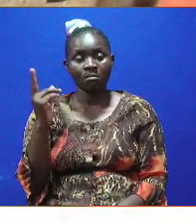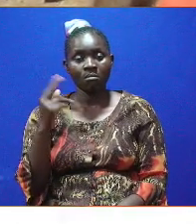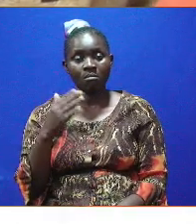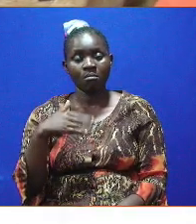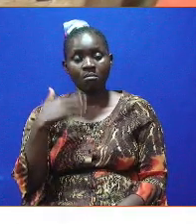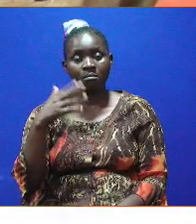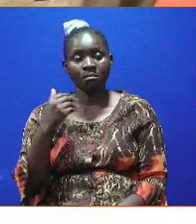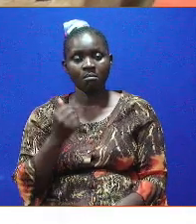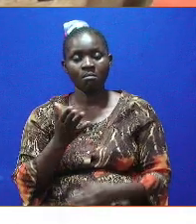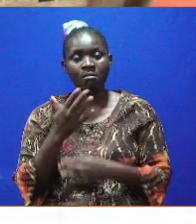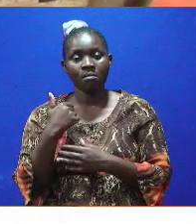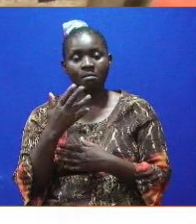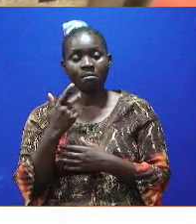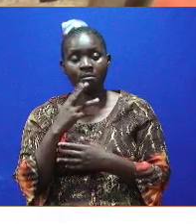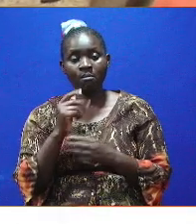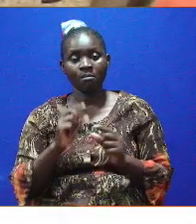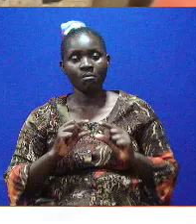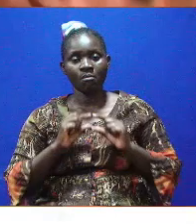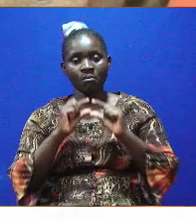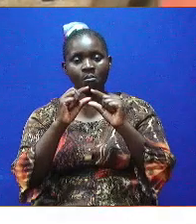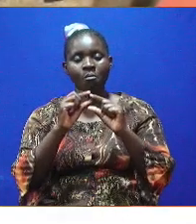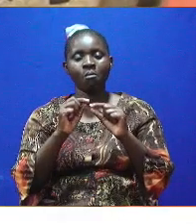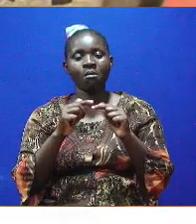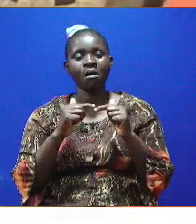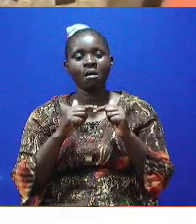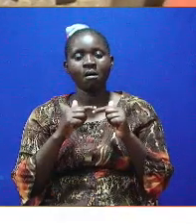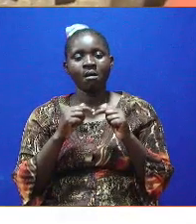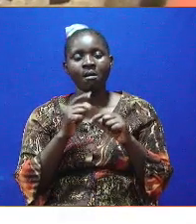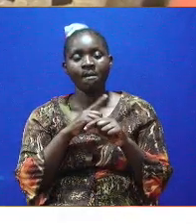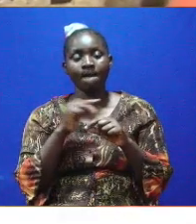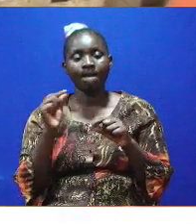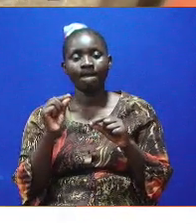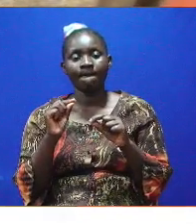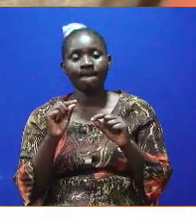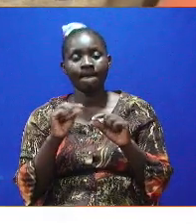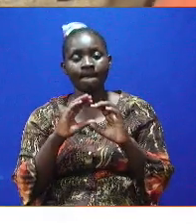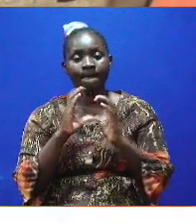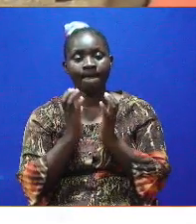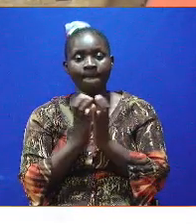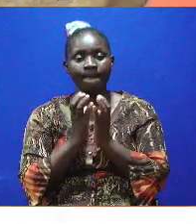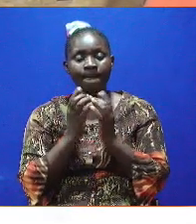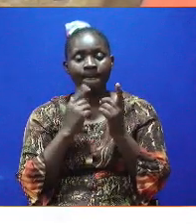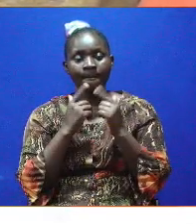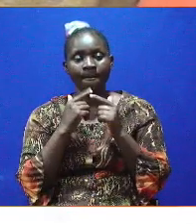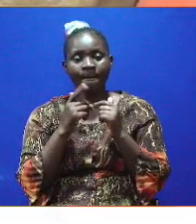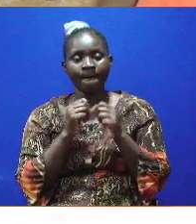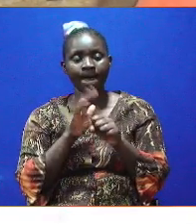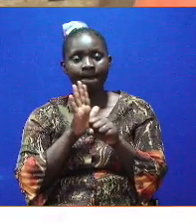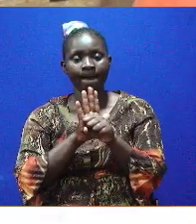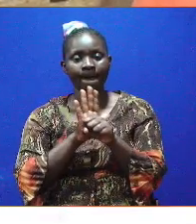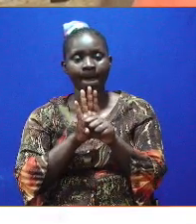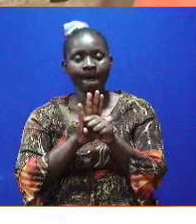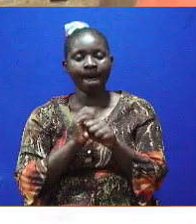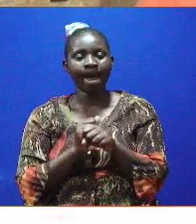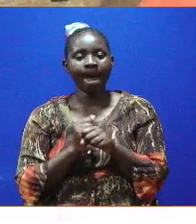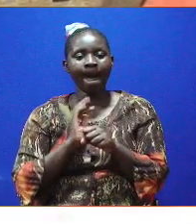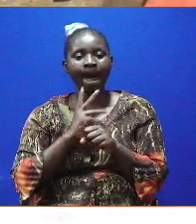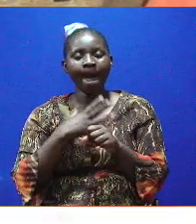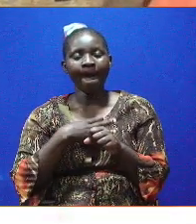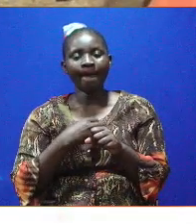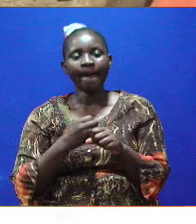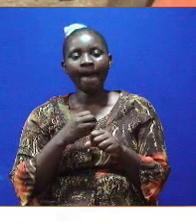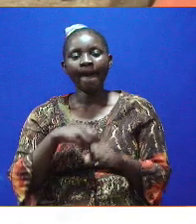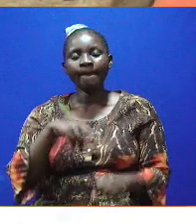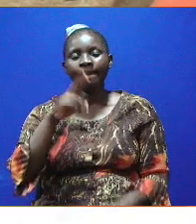babe bako bako genda ni chama aya ande tu akwanire na mange yo tutegite chama ya